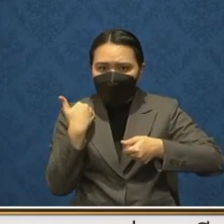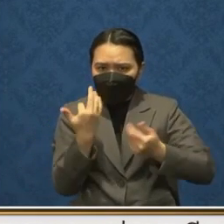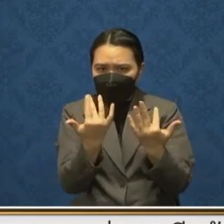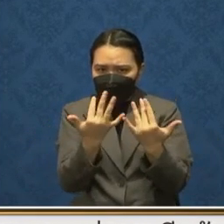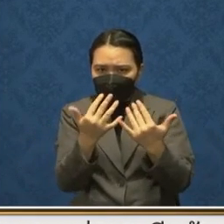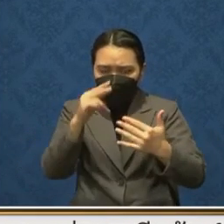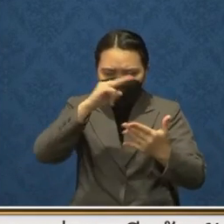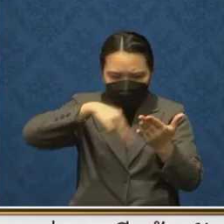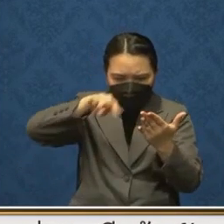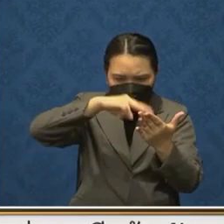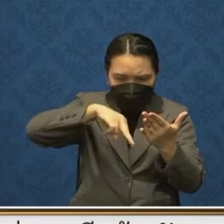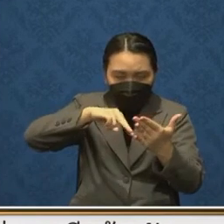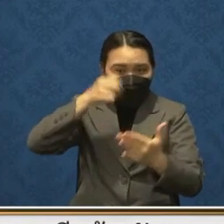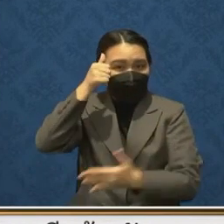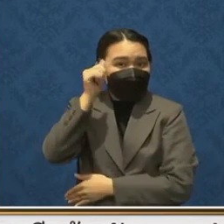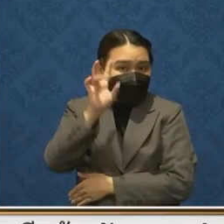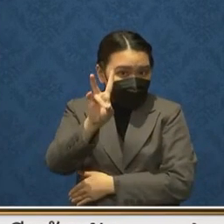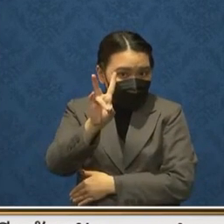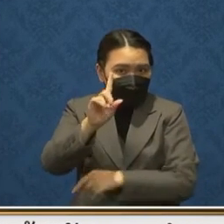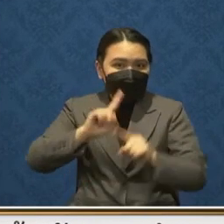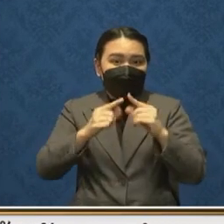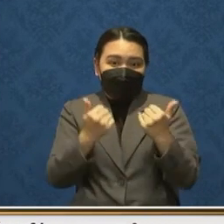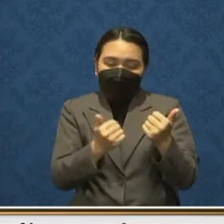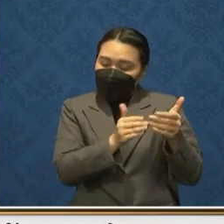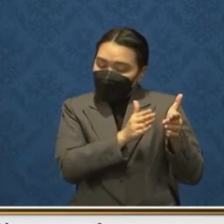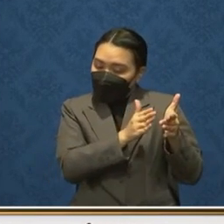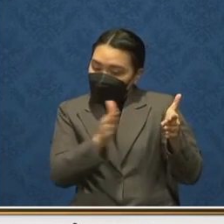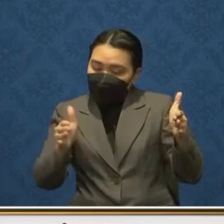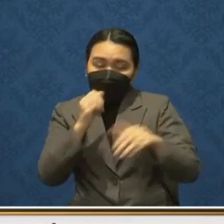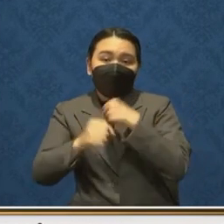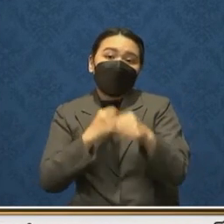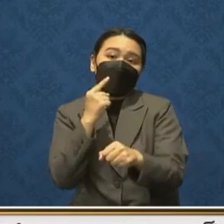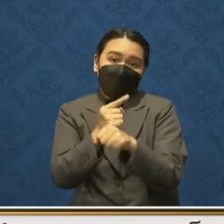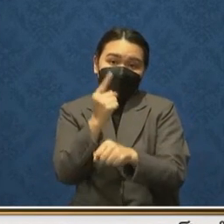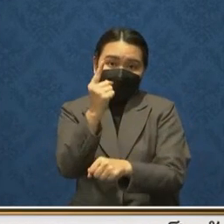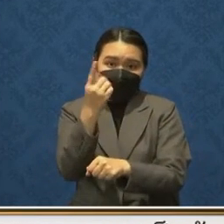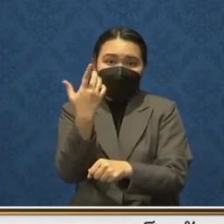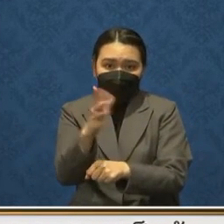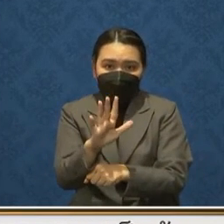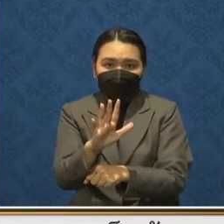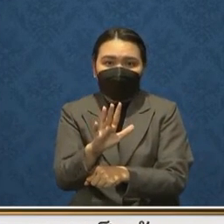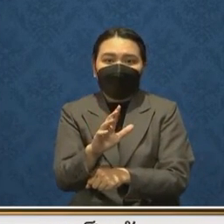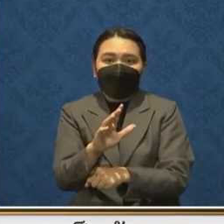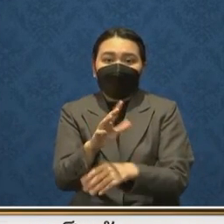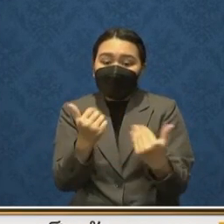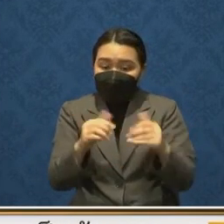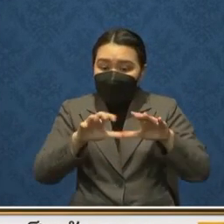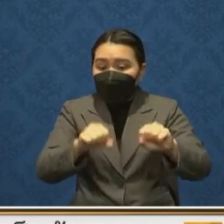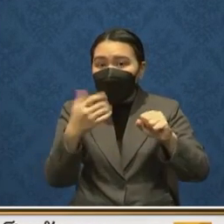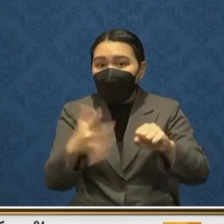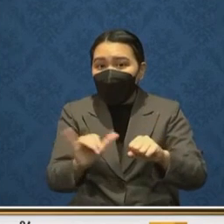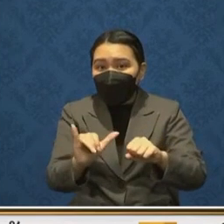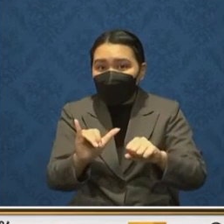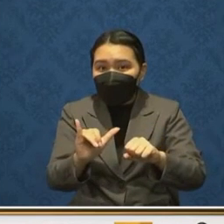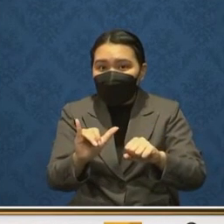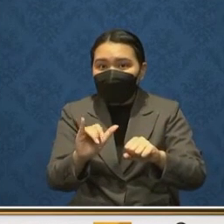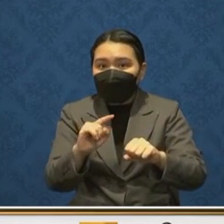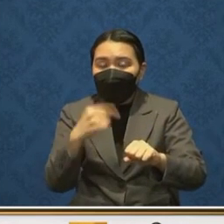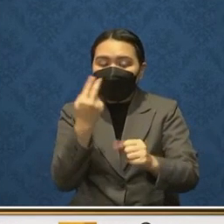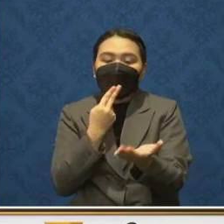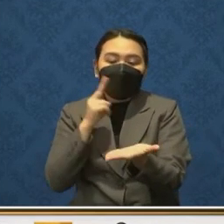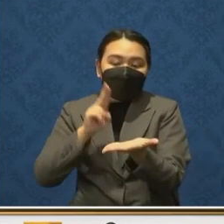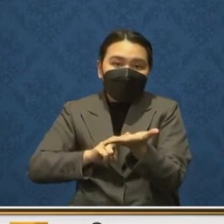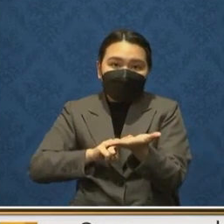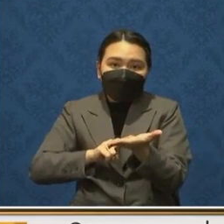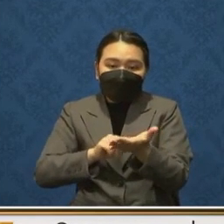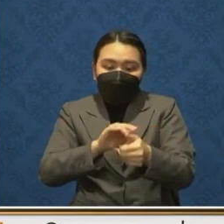เด๋ยนเป็นปีแล้ครับตลอดสอบไปถึงไหนครัจับได้ครับคนทเอทสือเอกสันของภาคีในสัประแทยไปซ่อนท่านจับ